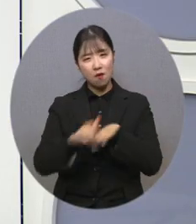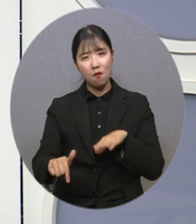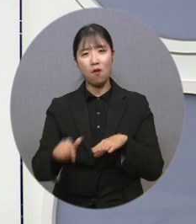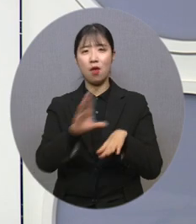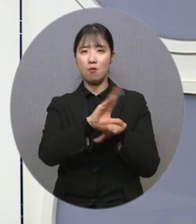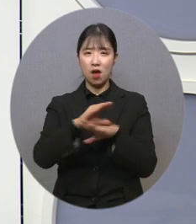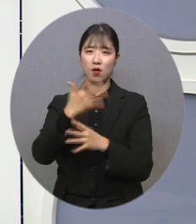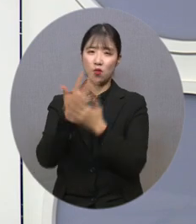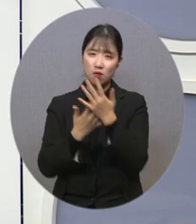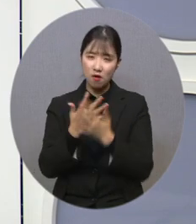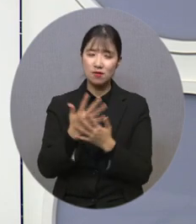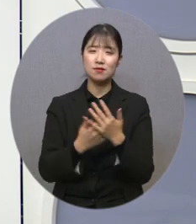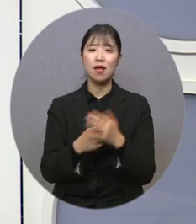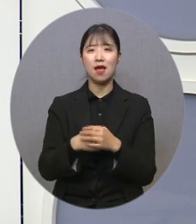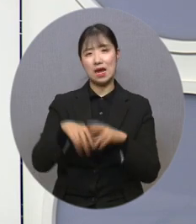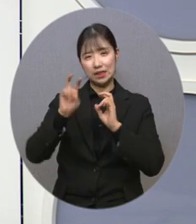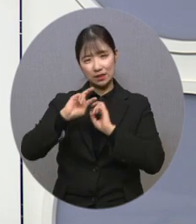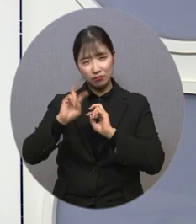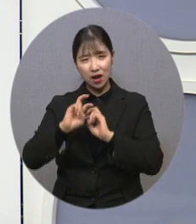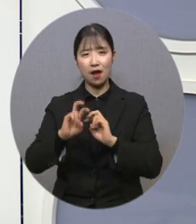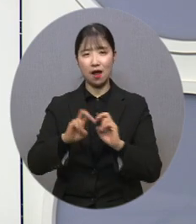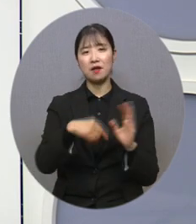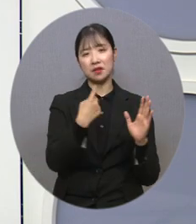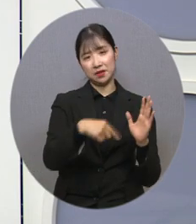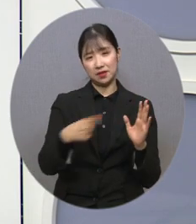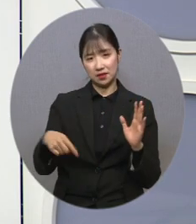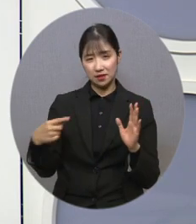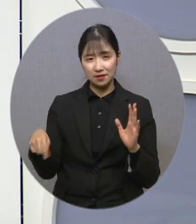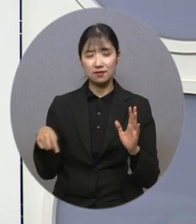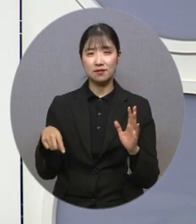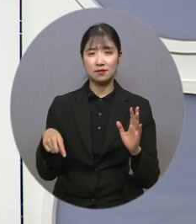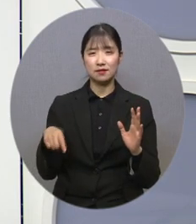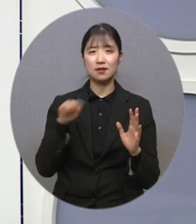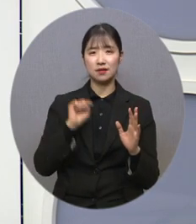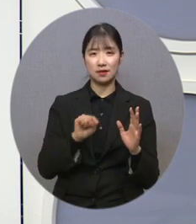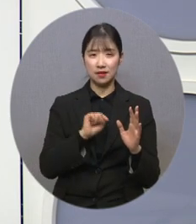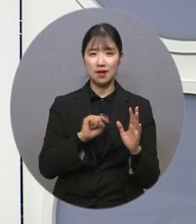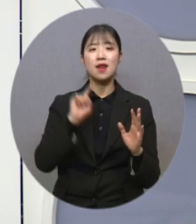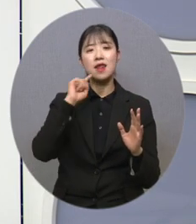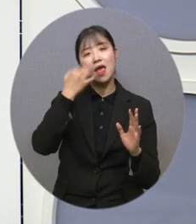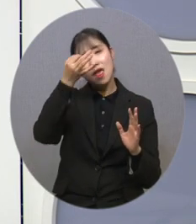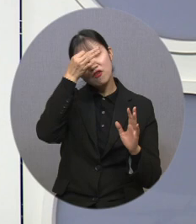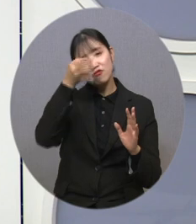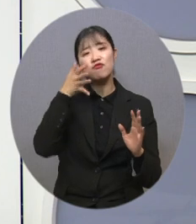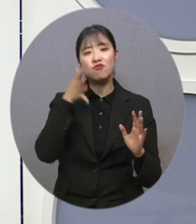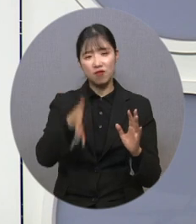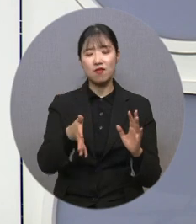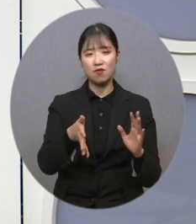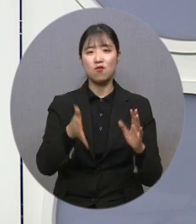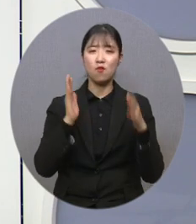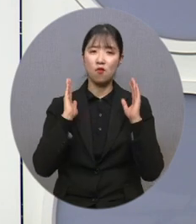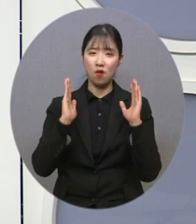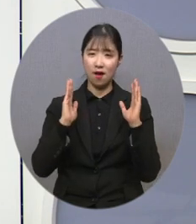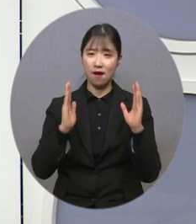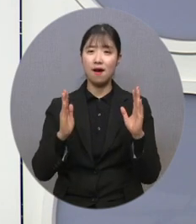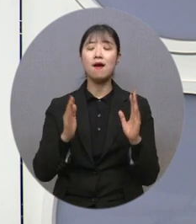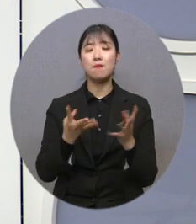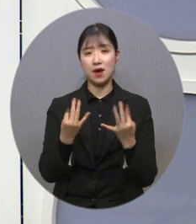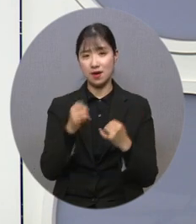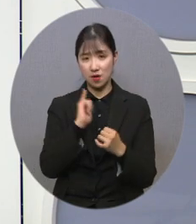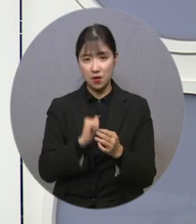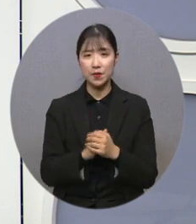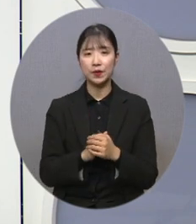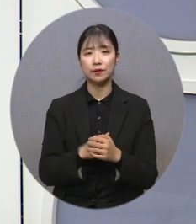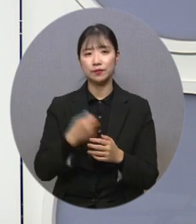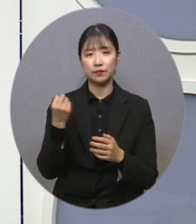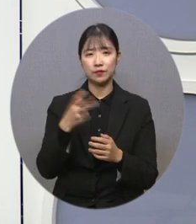공연기획, 방송, 영상, 실용음악 등등 이런 그 예술 계통의 학과들이 많이 있고요. 그